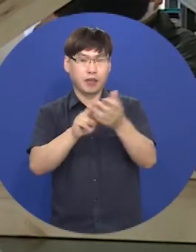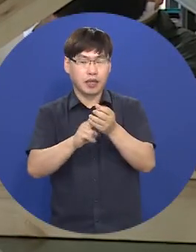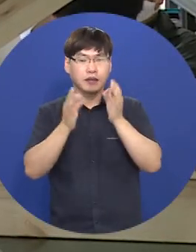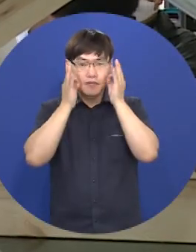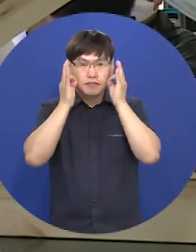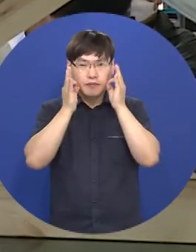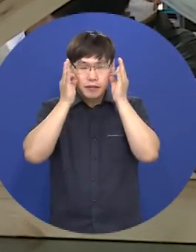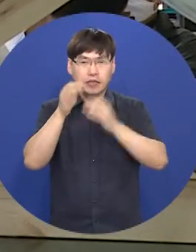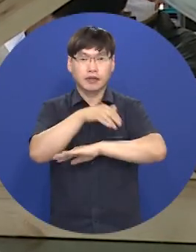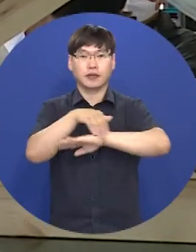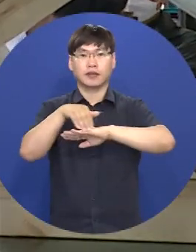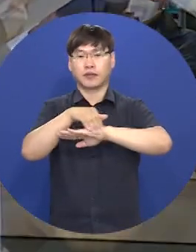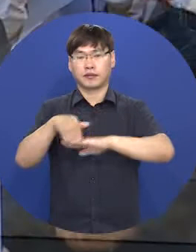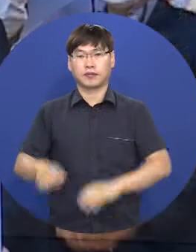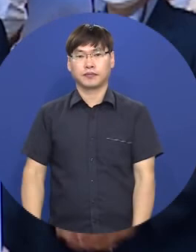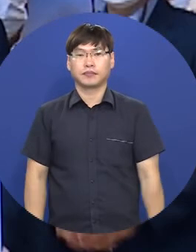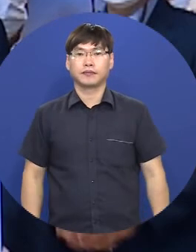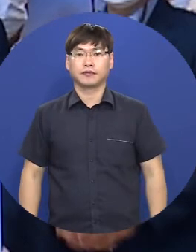대응할 계획입니다.